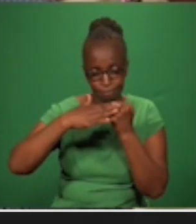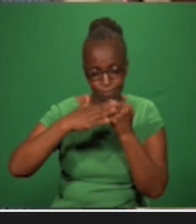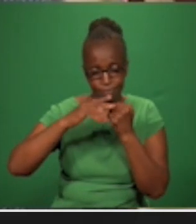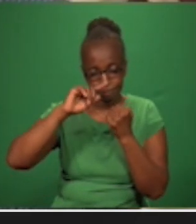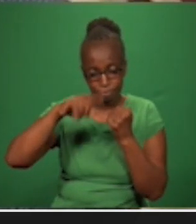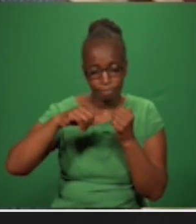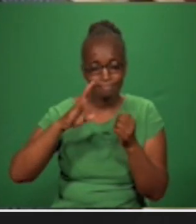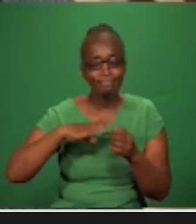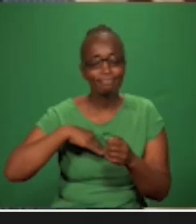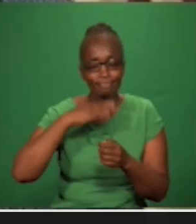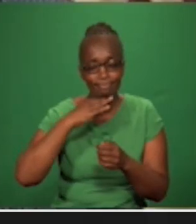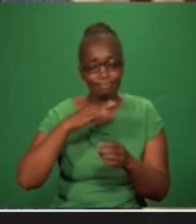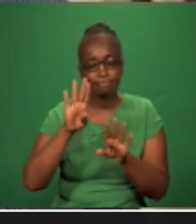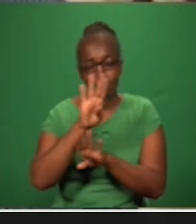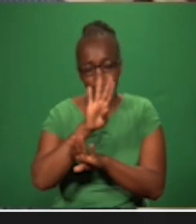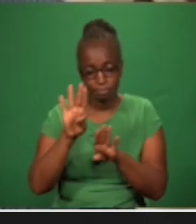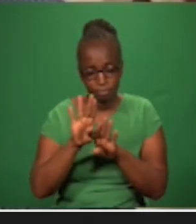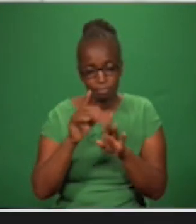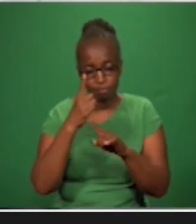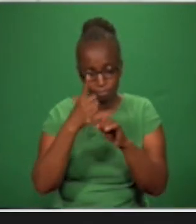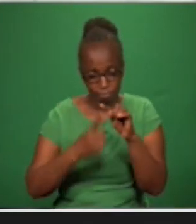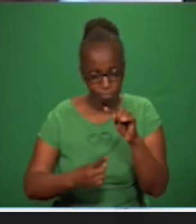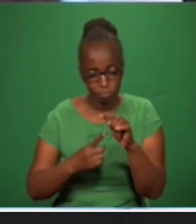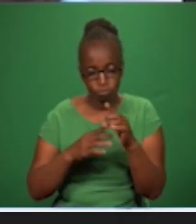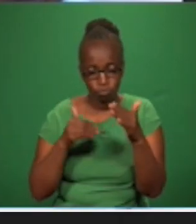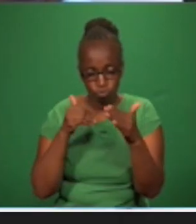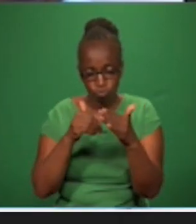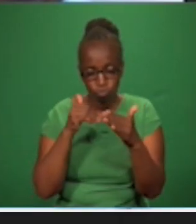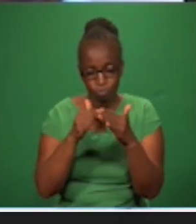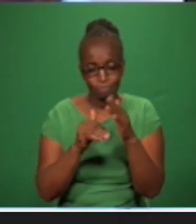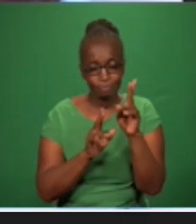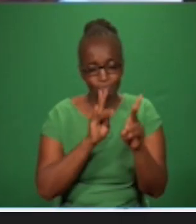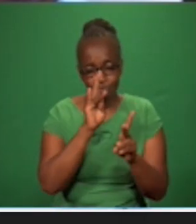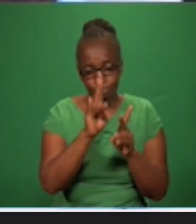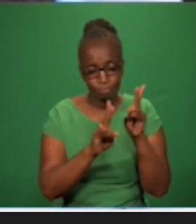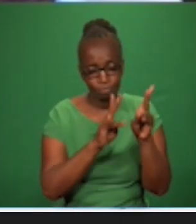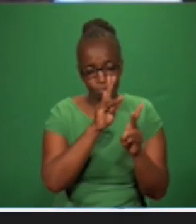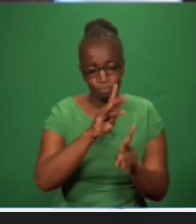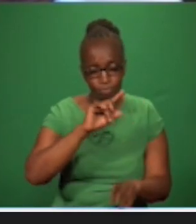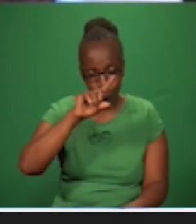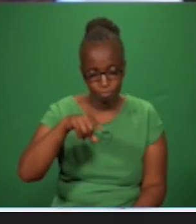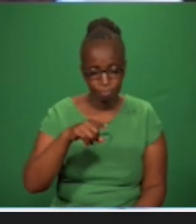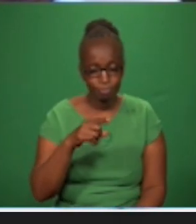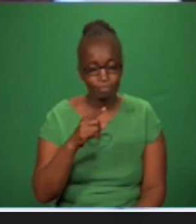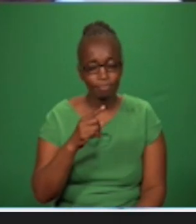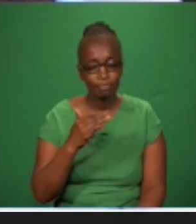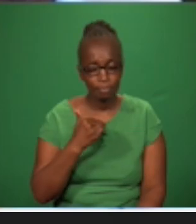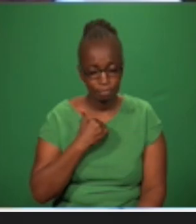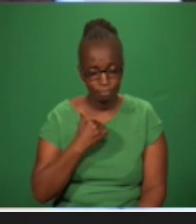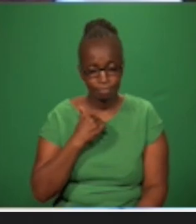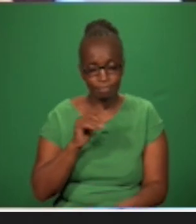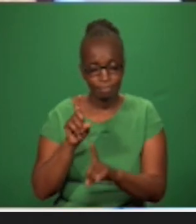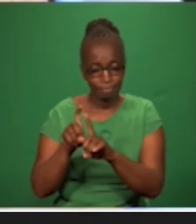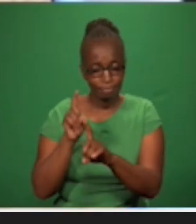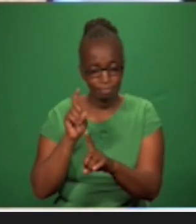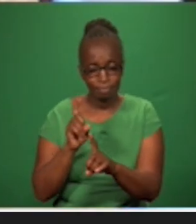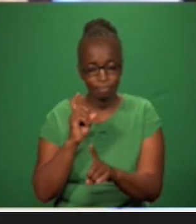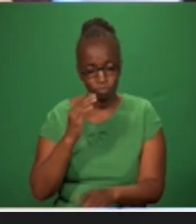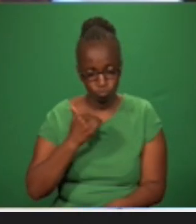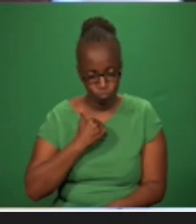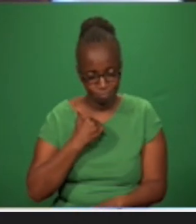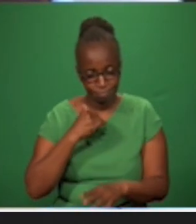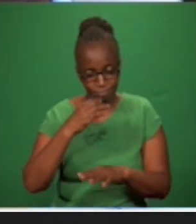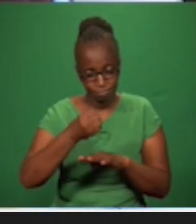mwaka. 29,000 Kenyans die every year, and close to 44,000 Kenyans are